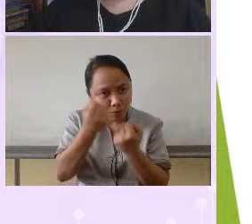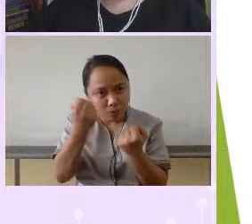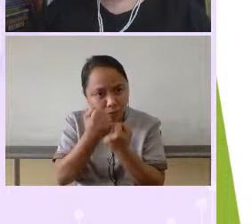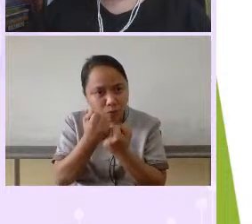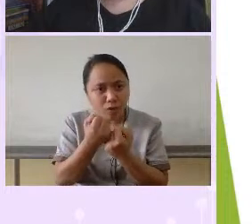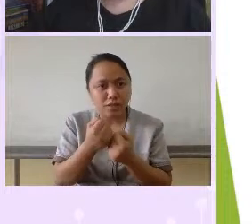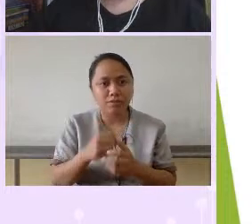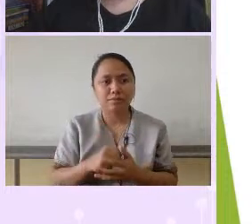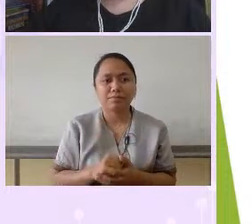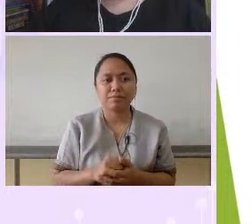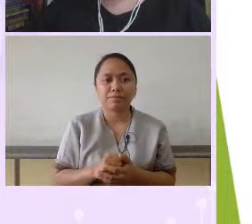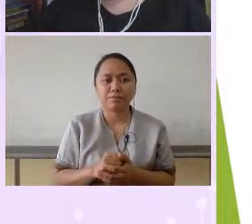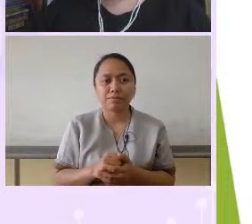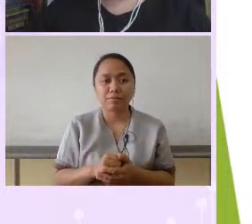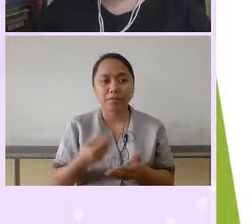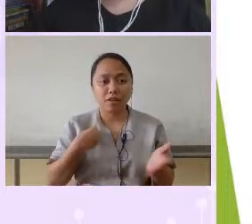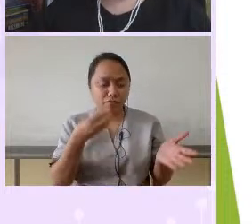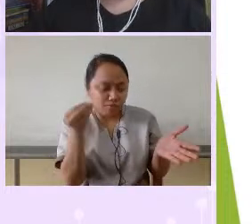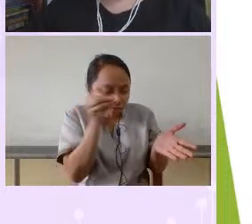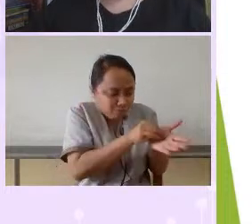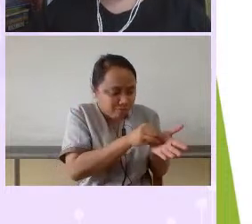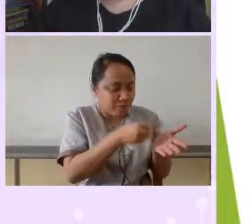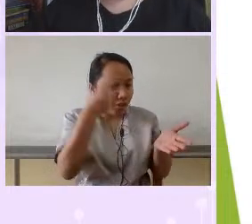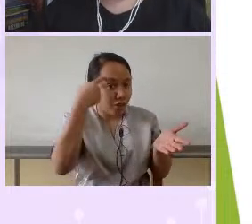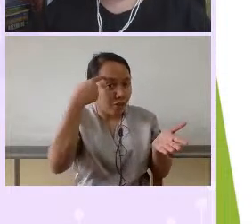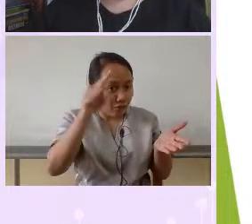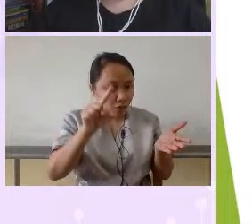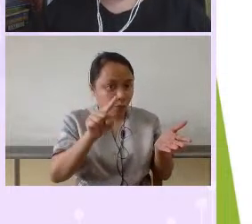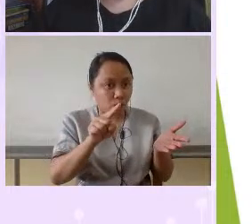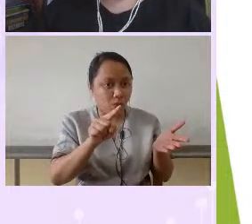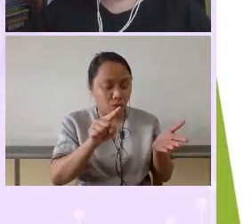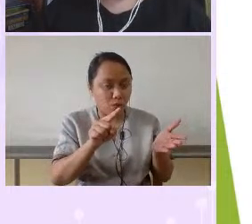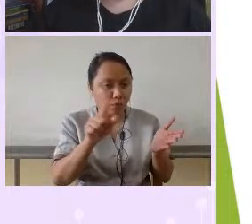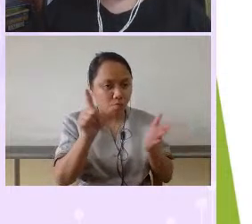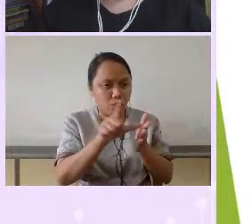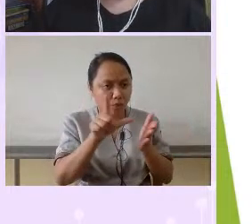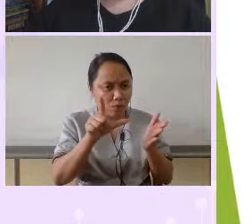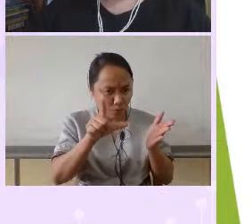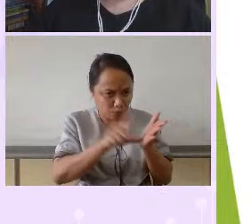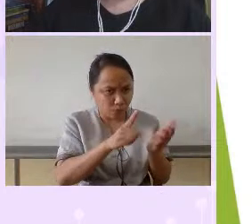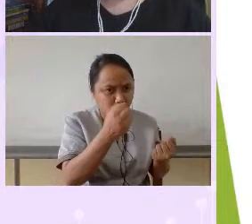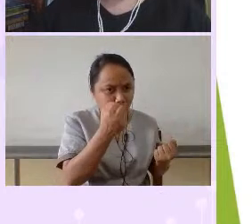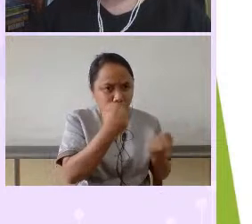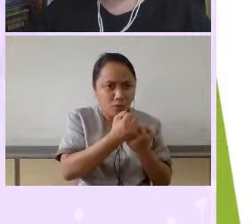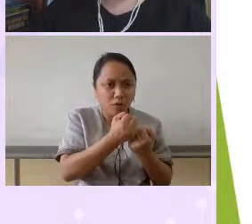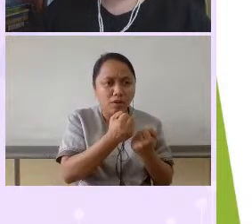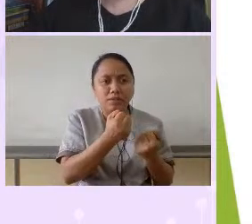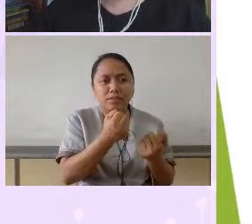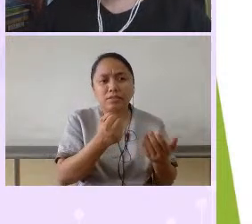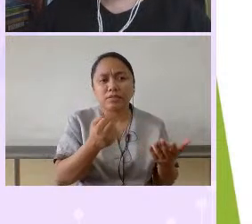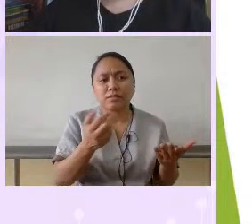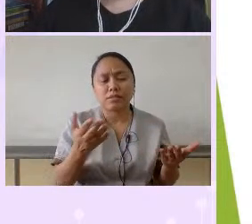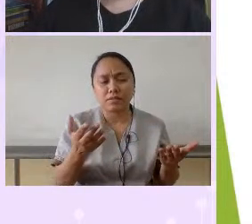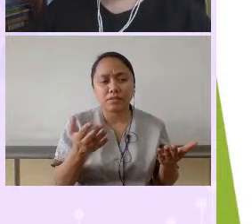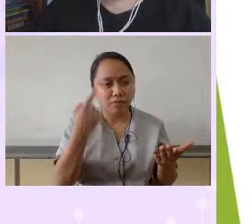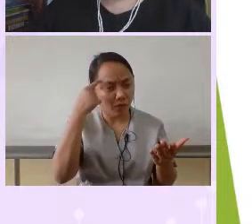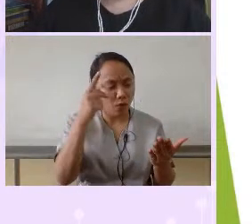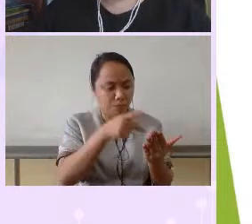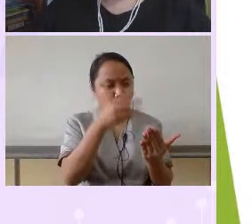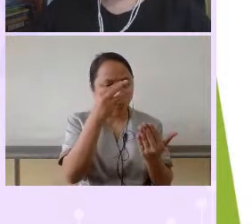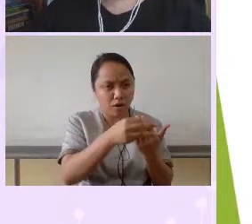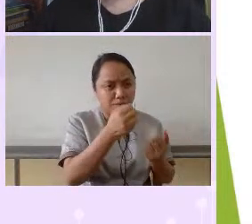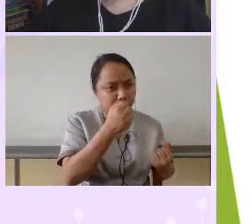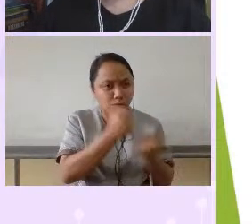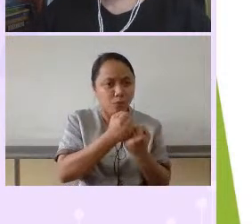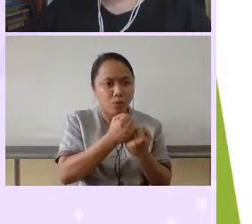nakalagay po sa General Appropriations Act. So, meron po tayong National Rice Program, meron din